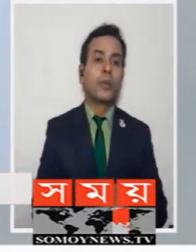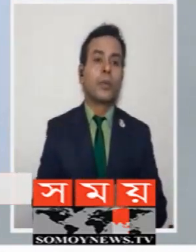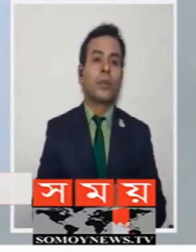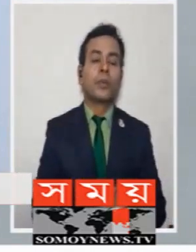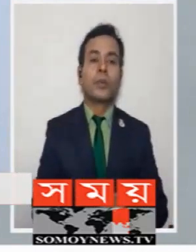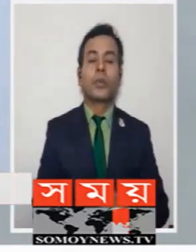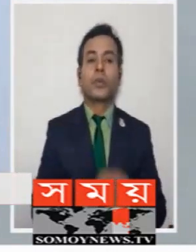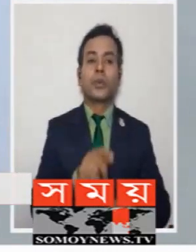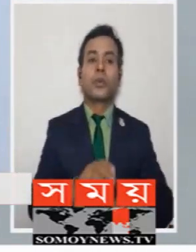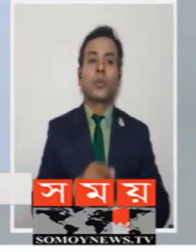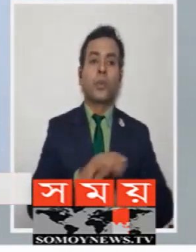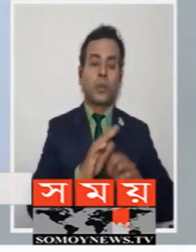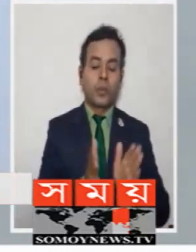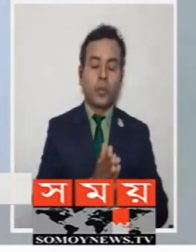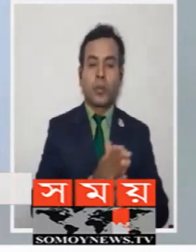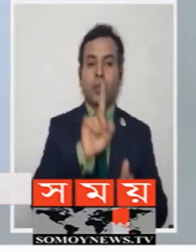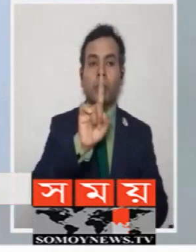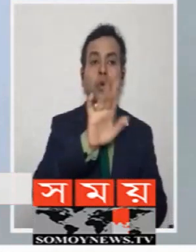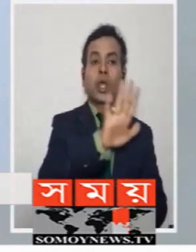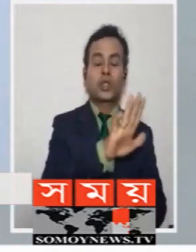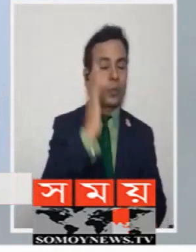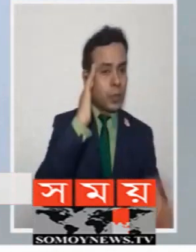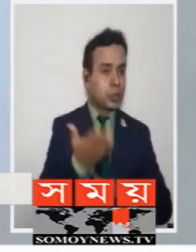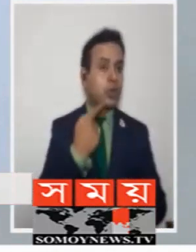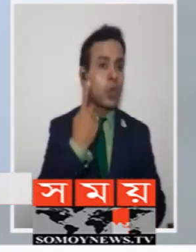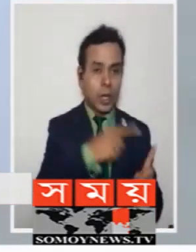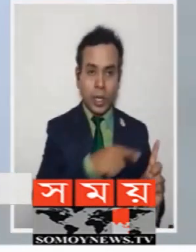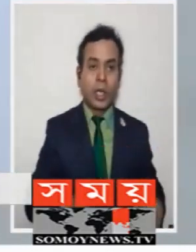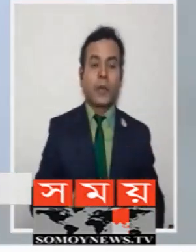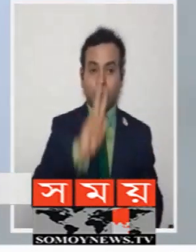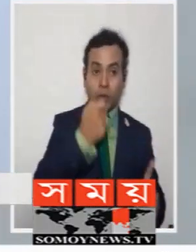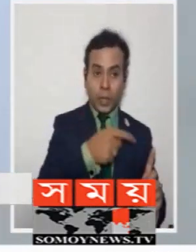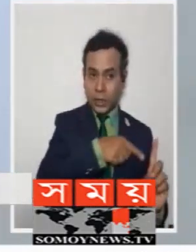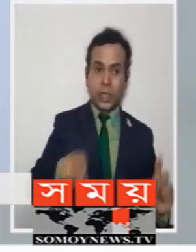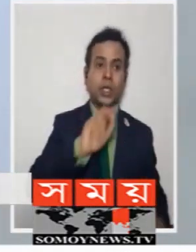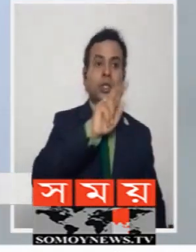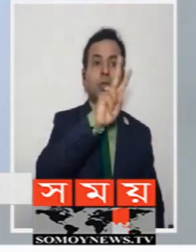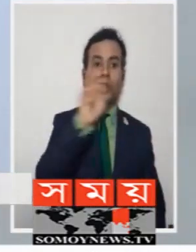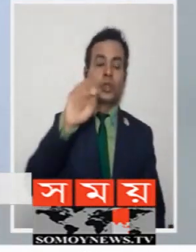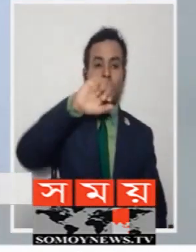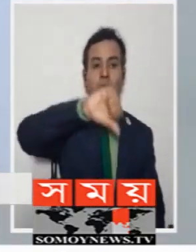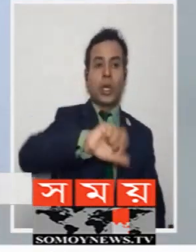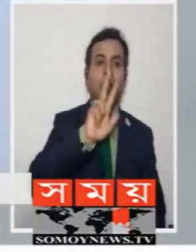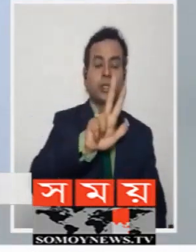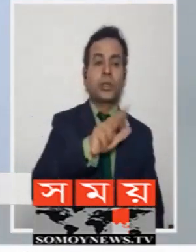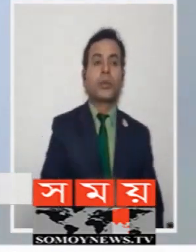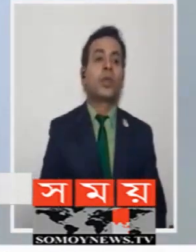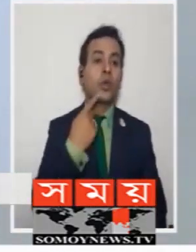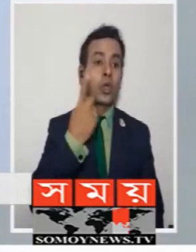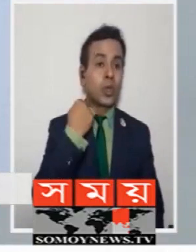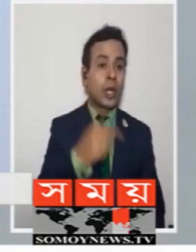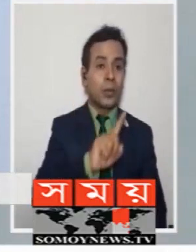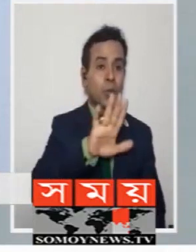মানে এ পর্যন্ত 298 জন মৃত্যুবরণ করলেন। 15 জনের মধ্যে পুরুষ 7 জন এবং মহিলা